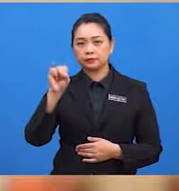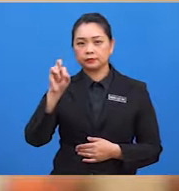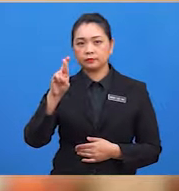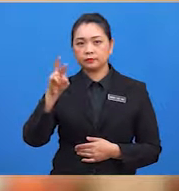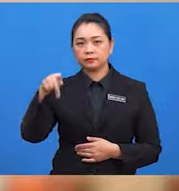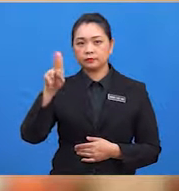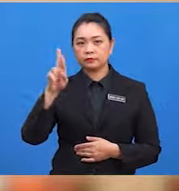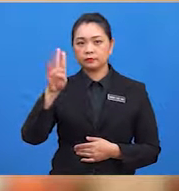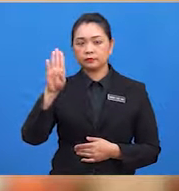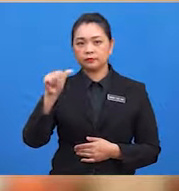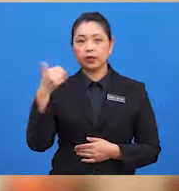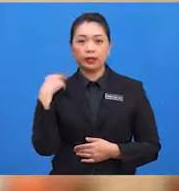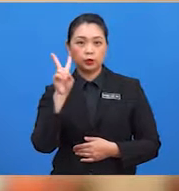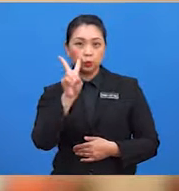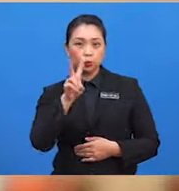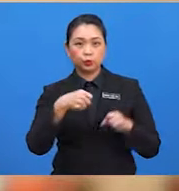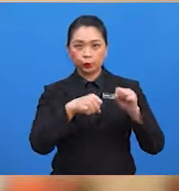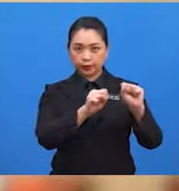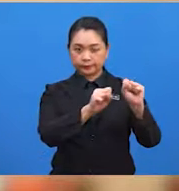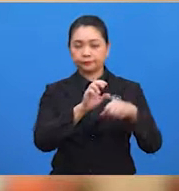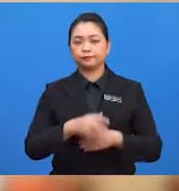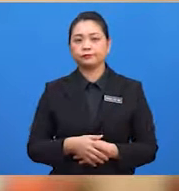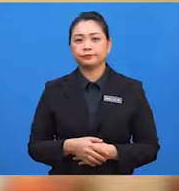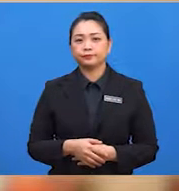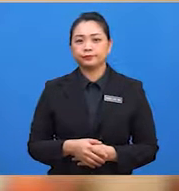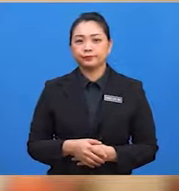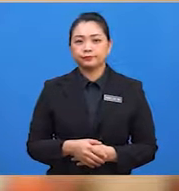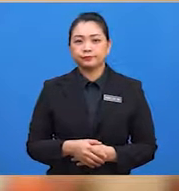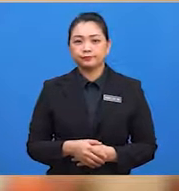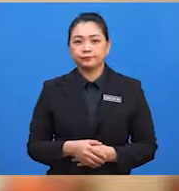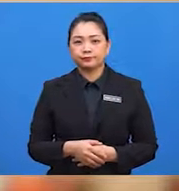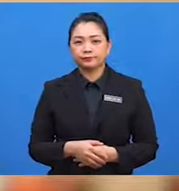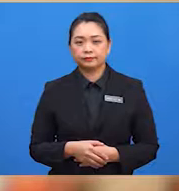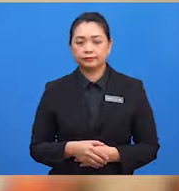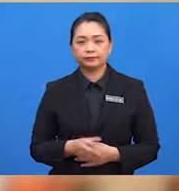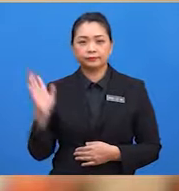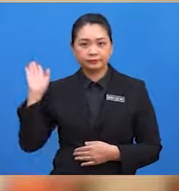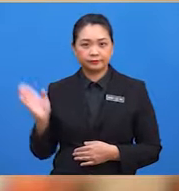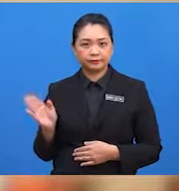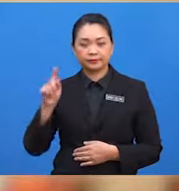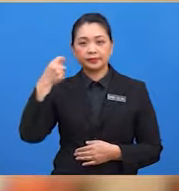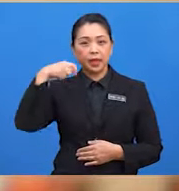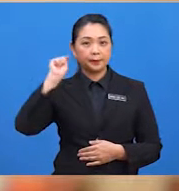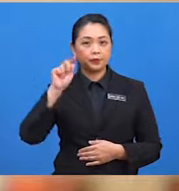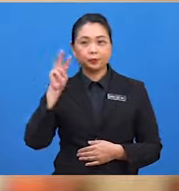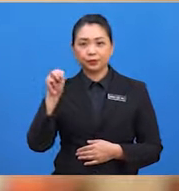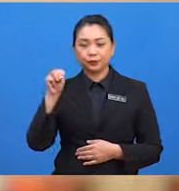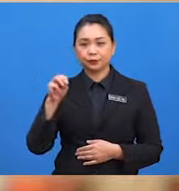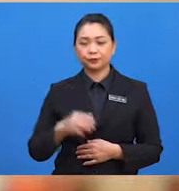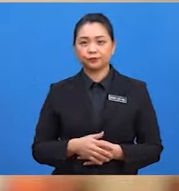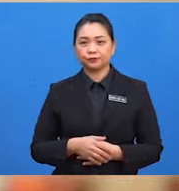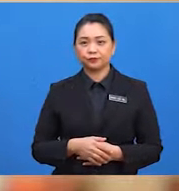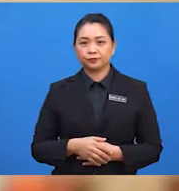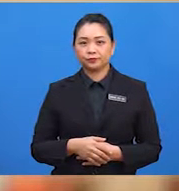mempunyai dua sungai. Tamadun apakah? Tamadun Mesopotamia.